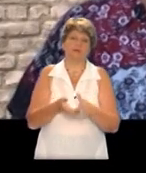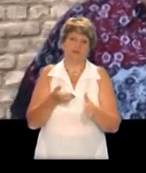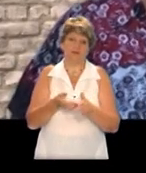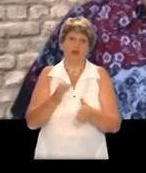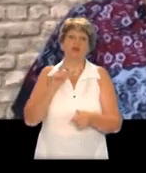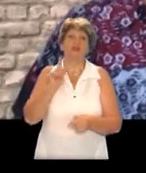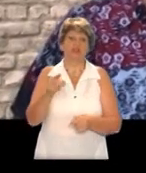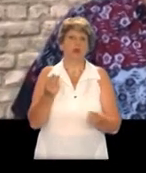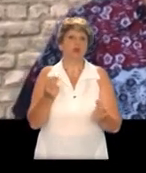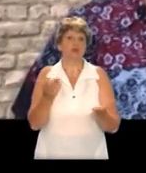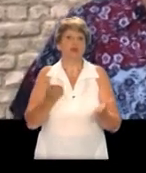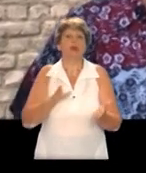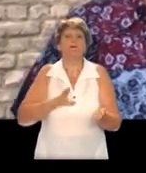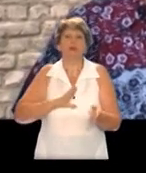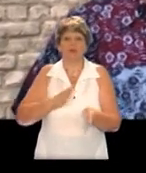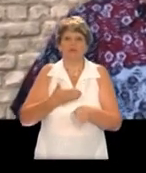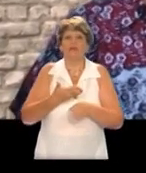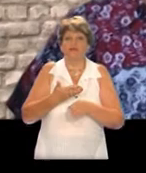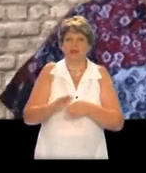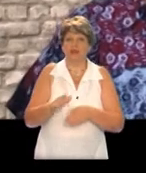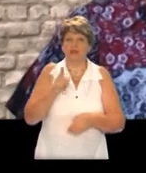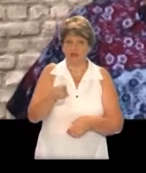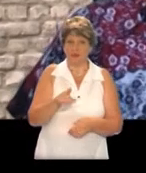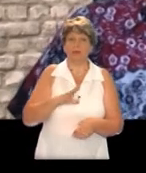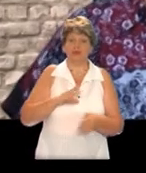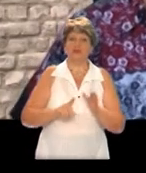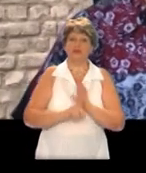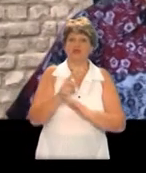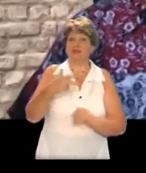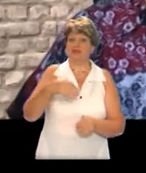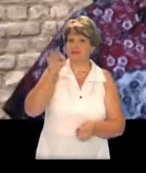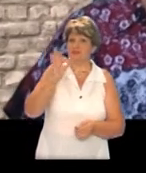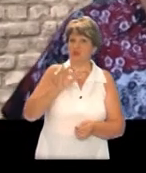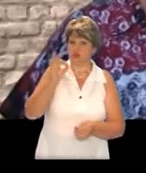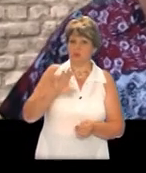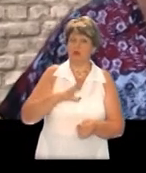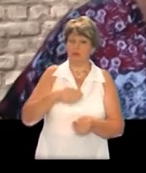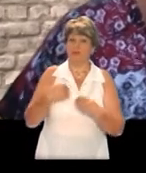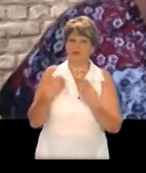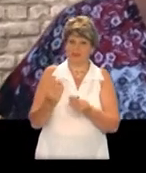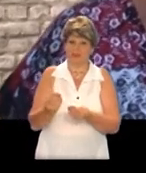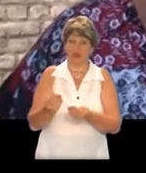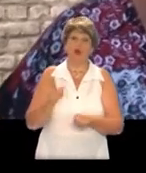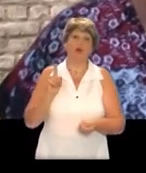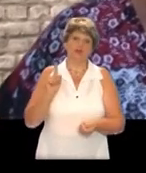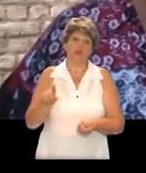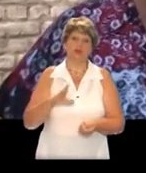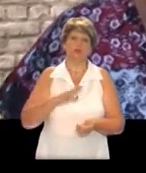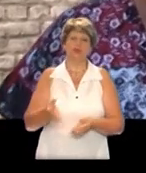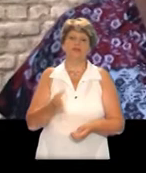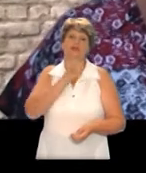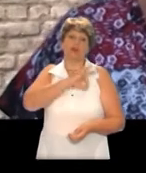І ті кошти, які були виділені, там вже 30 спочатку відсотків цьому підряднику дається, вони